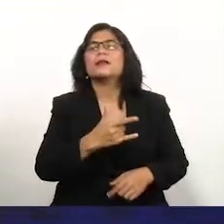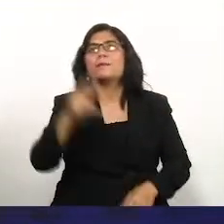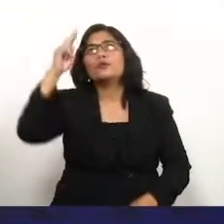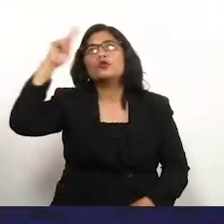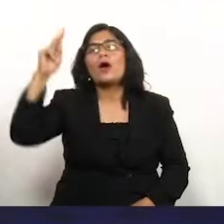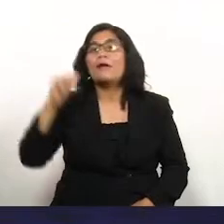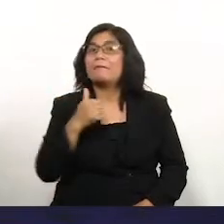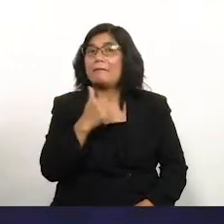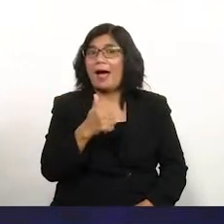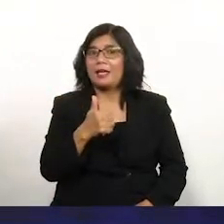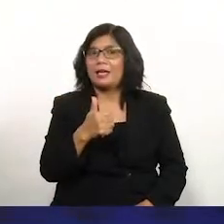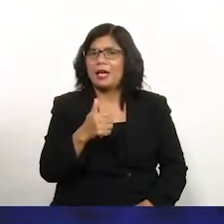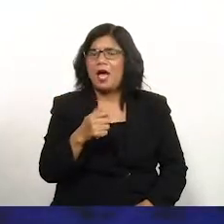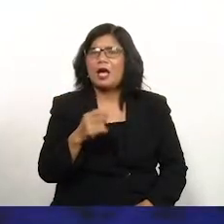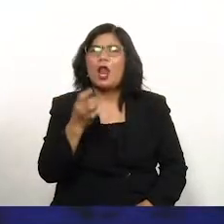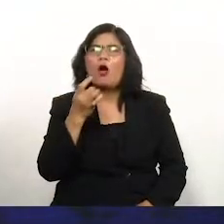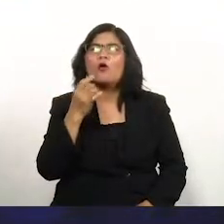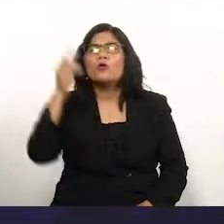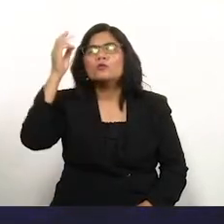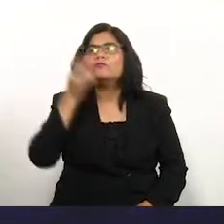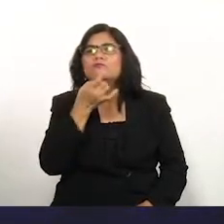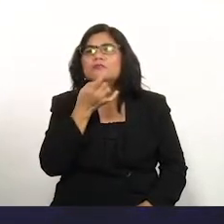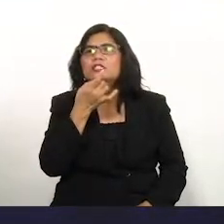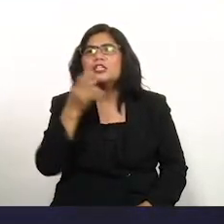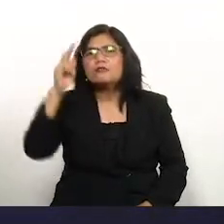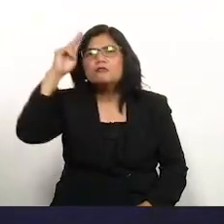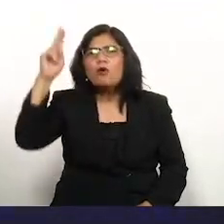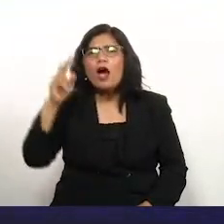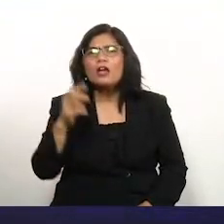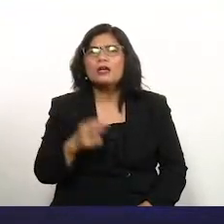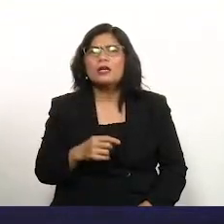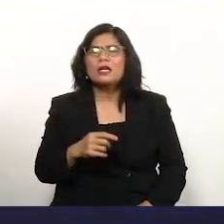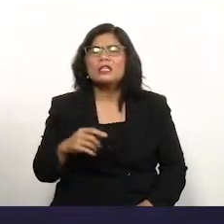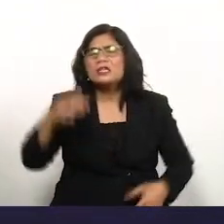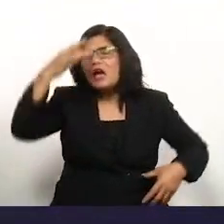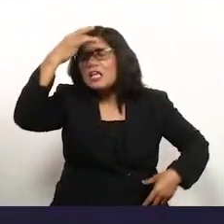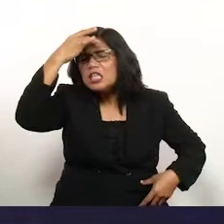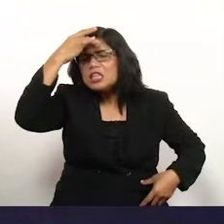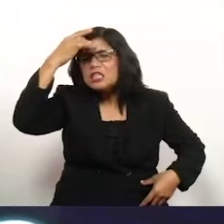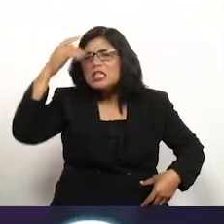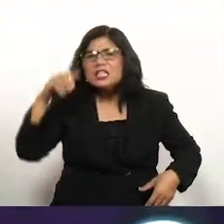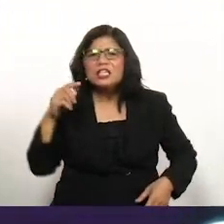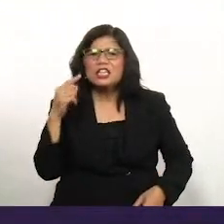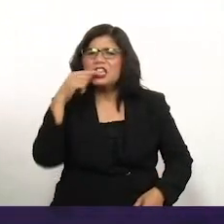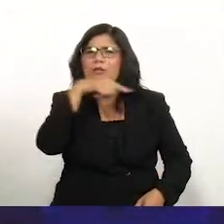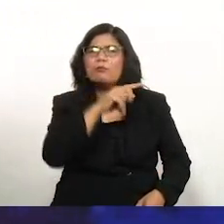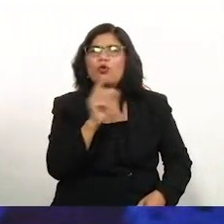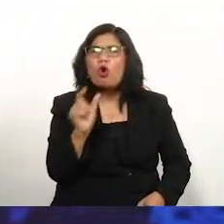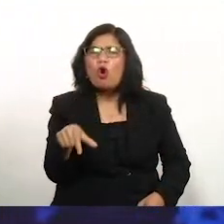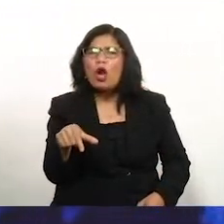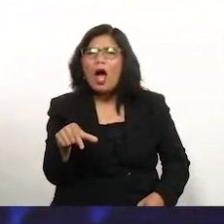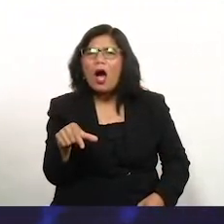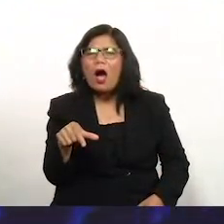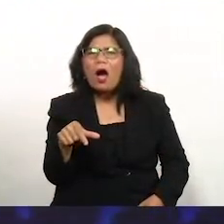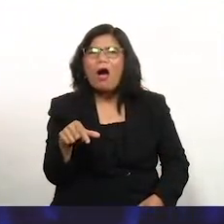Kalau tuhan ijinkan saya sakit dia tetap Tuhan yang baik haruslah Izinkan saya ditipu orang kalau